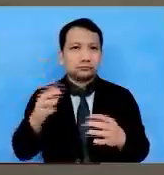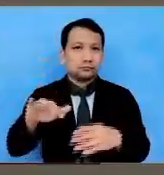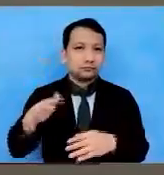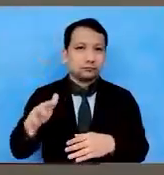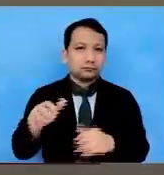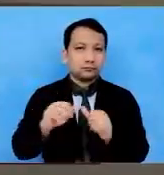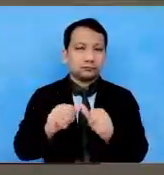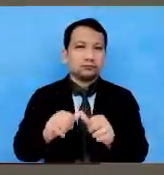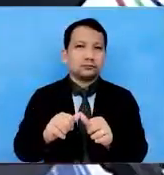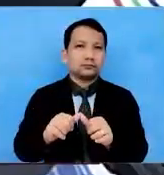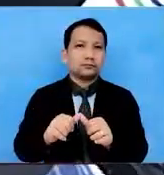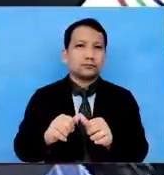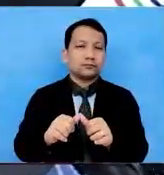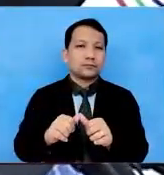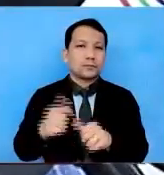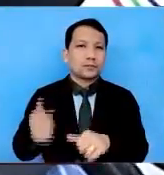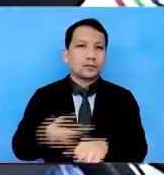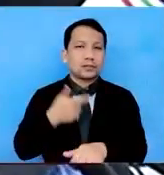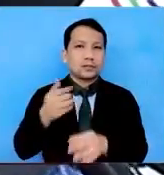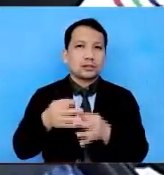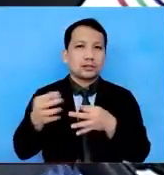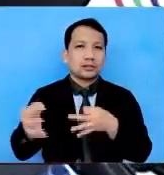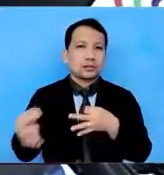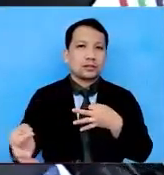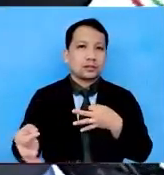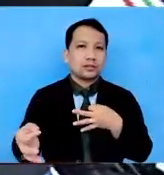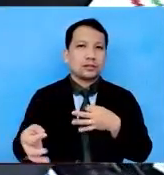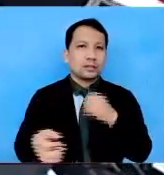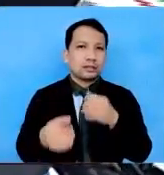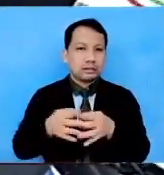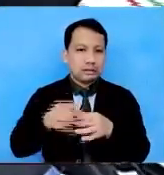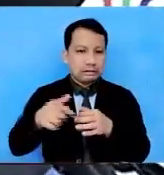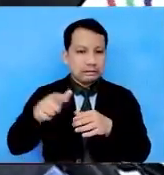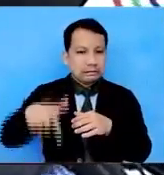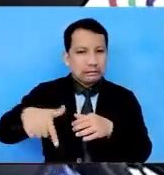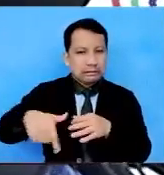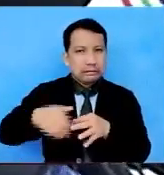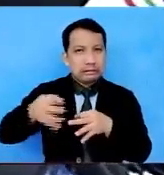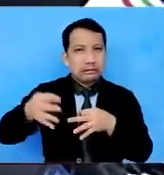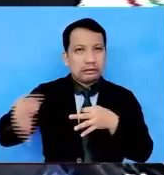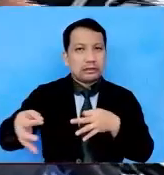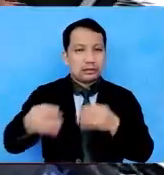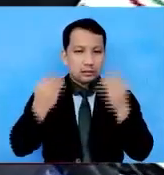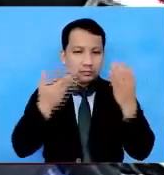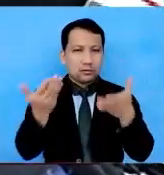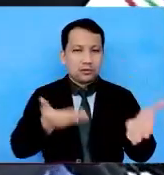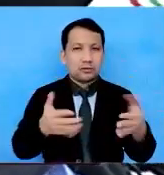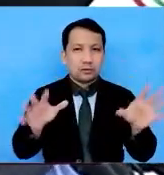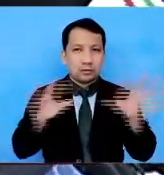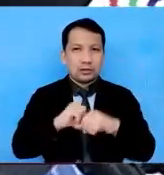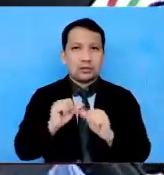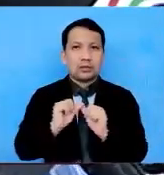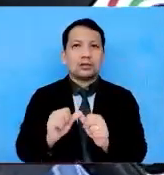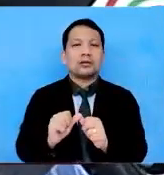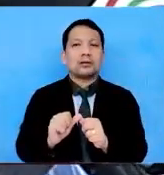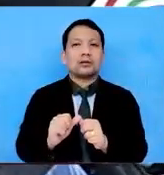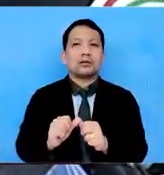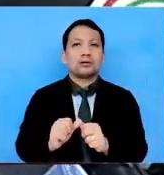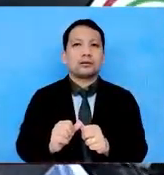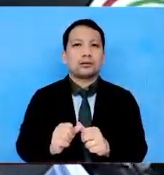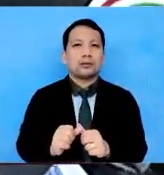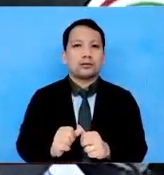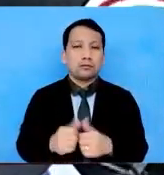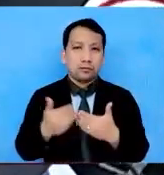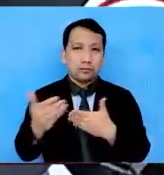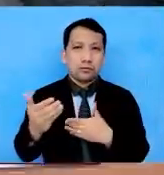is just prolonging the, parang dinidelay lang nila masyado yung compliance, but at the end of the day, compliance is